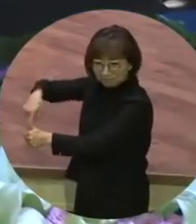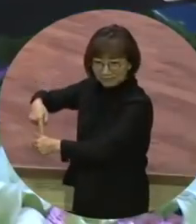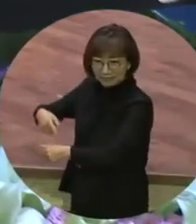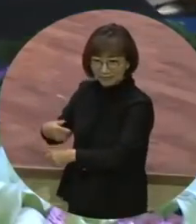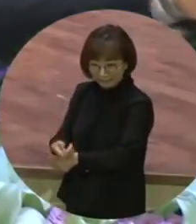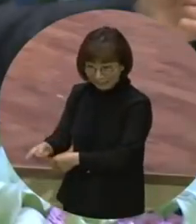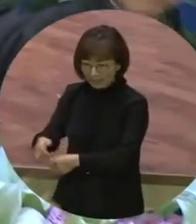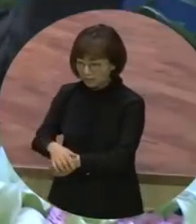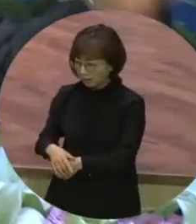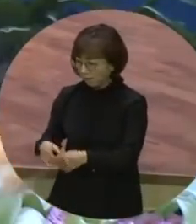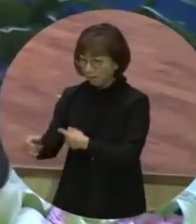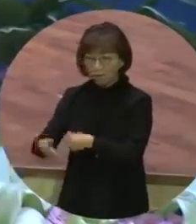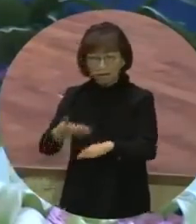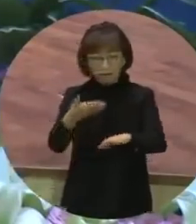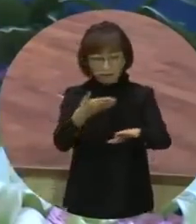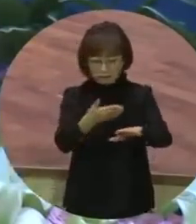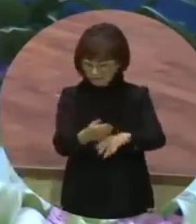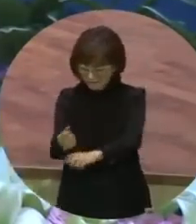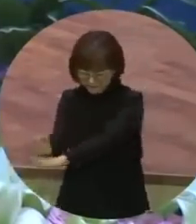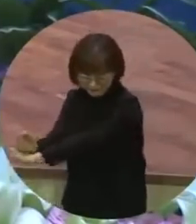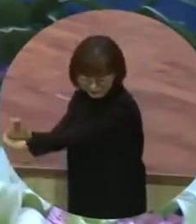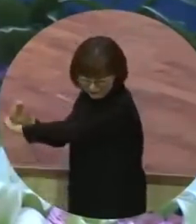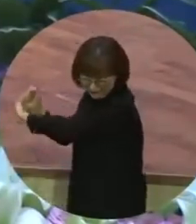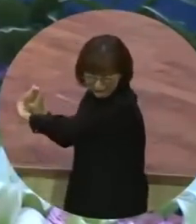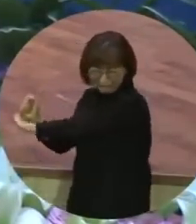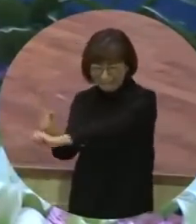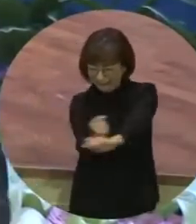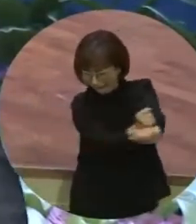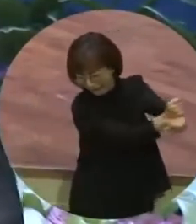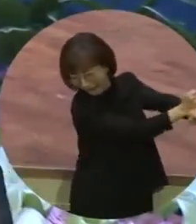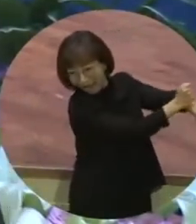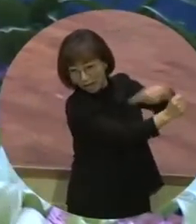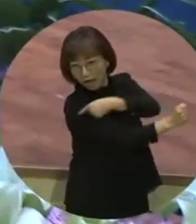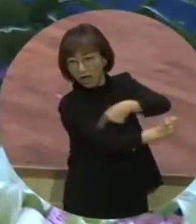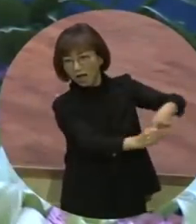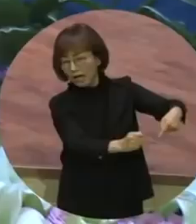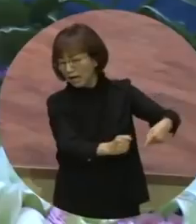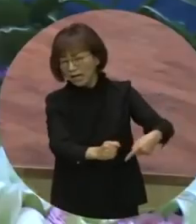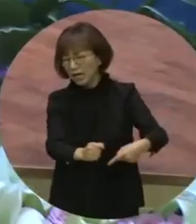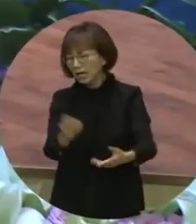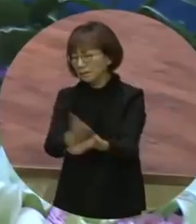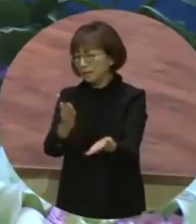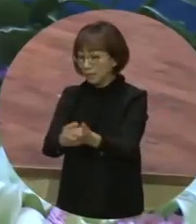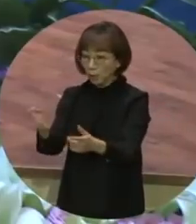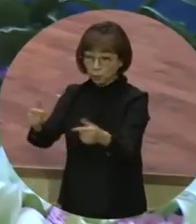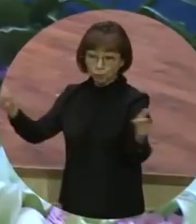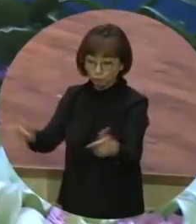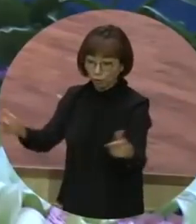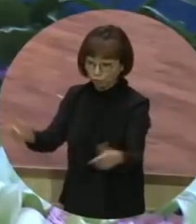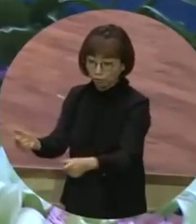봐라. 월드시리즈인데 어느 놈이 그리 큰 놈이냐. 이거 낮춰라 낮춰라. 오래 낮췄더라고.